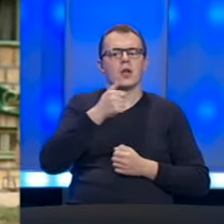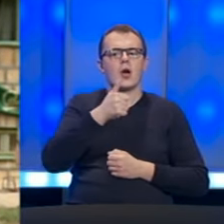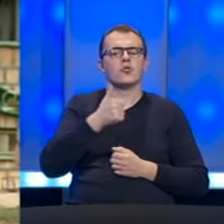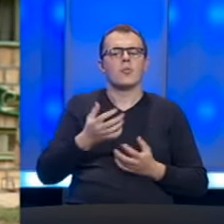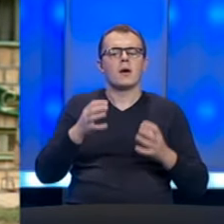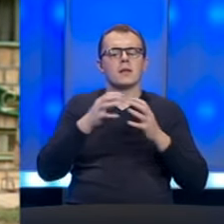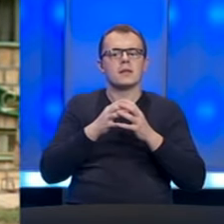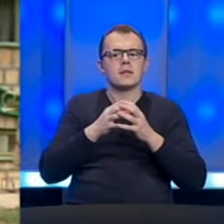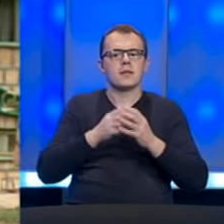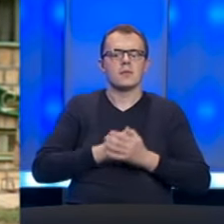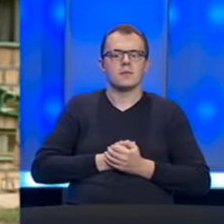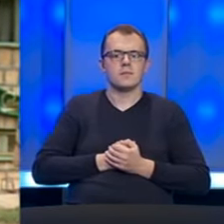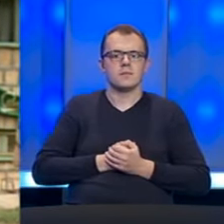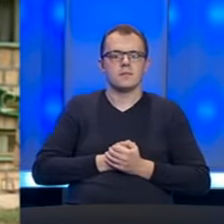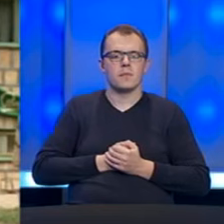tim